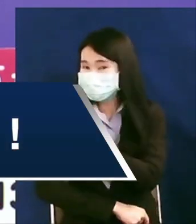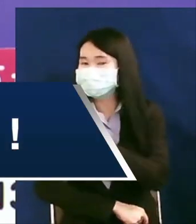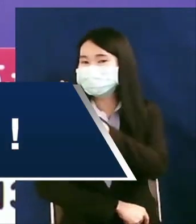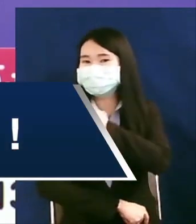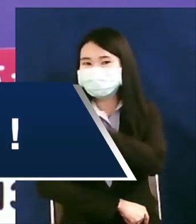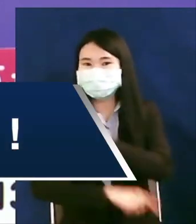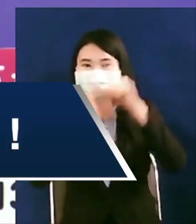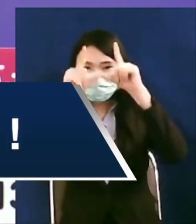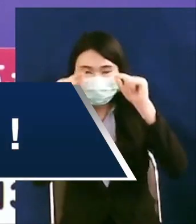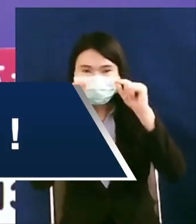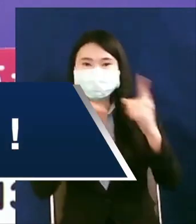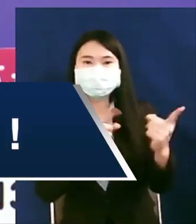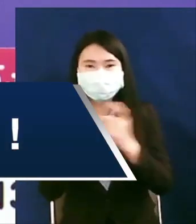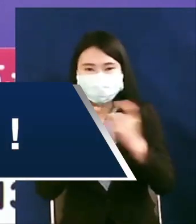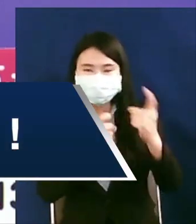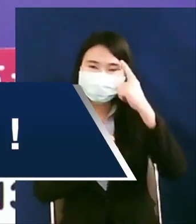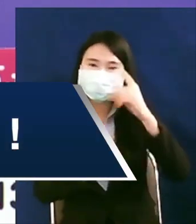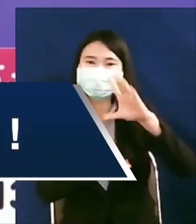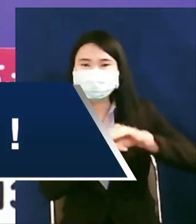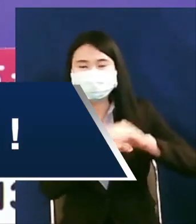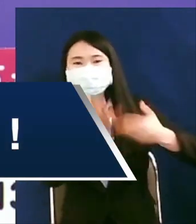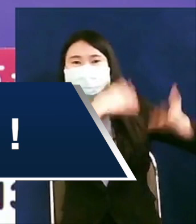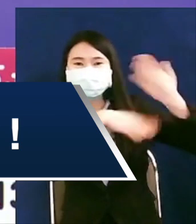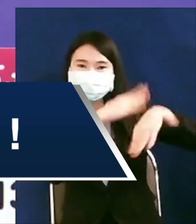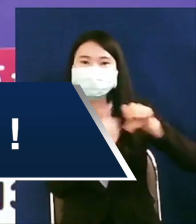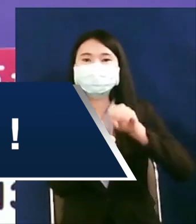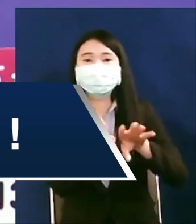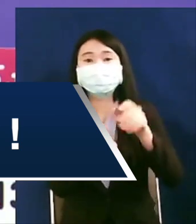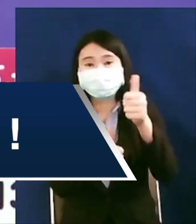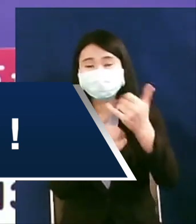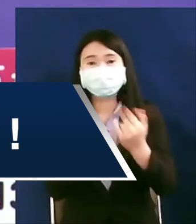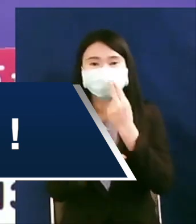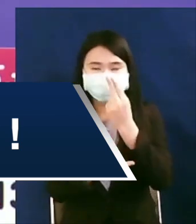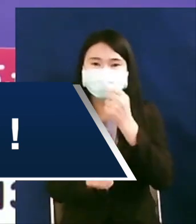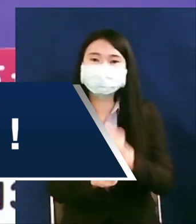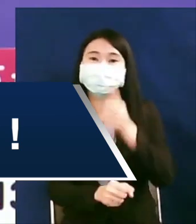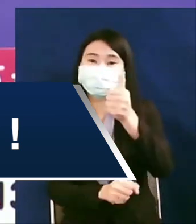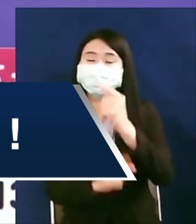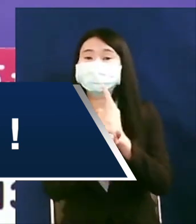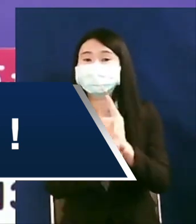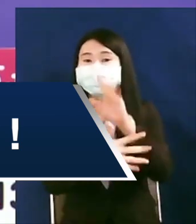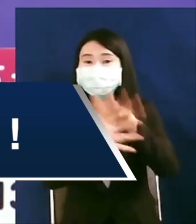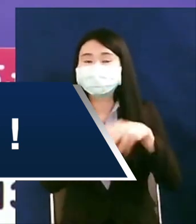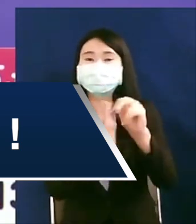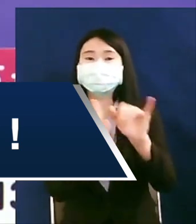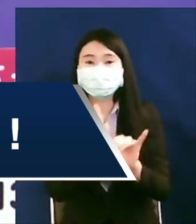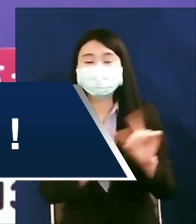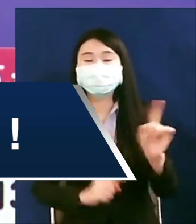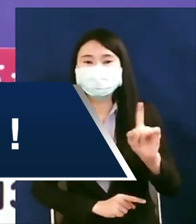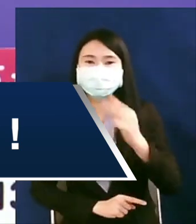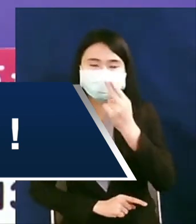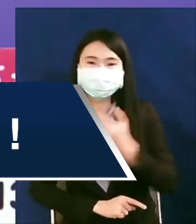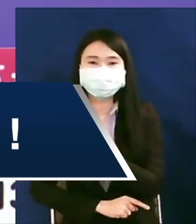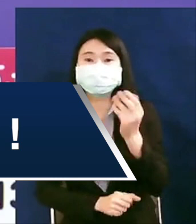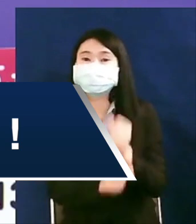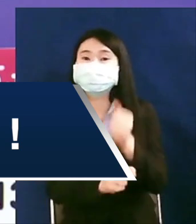จะสอบทานประวัตินะครับแล้วก็ให้ข้อแนะนำได้ครับนะครับโดยรวมก็สามารถที่จะปฏิบัติได้ตามนโยบายตามทิศทางนี้ได้ทั้งหมดน